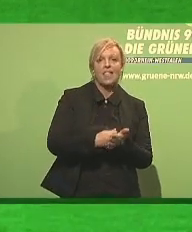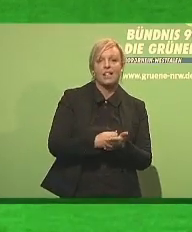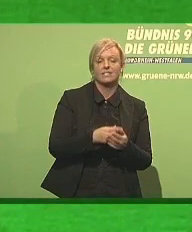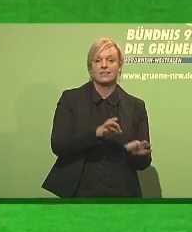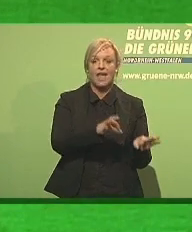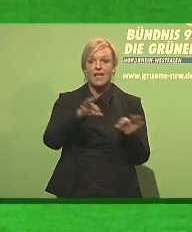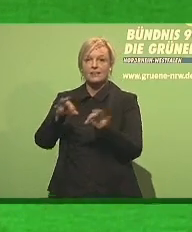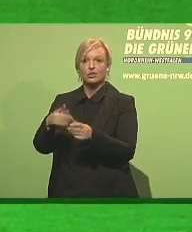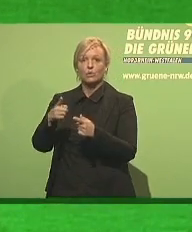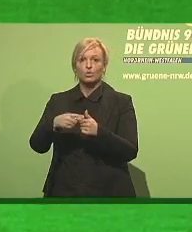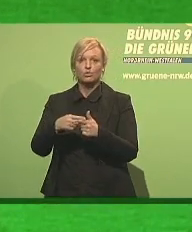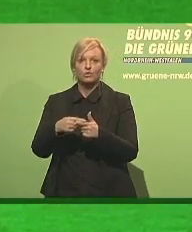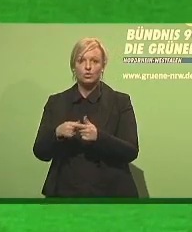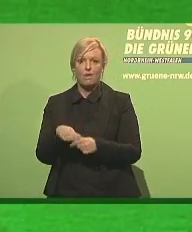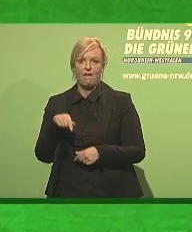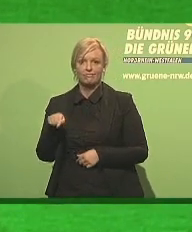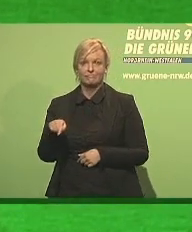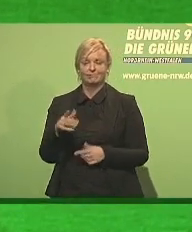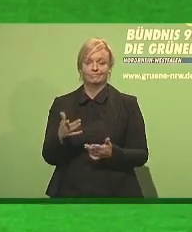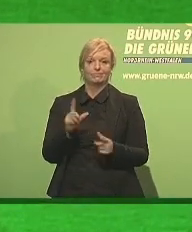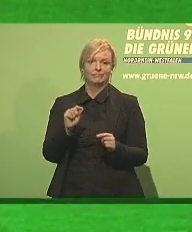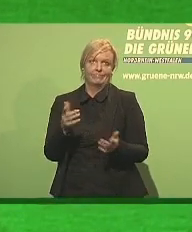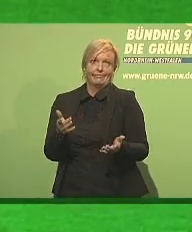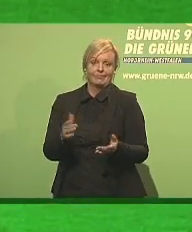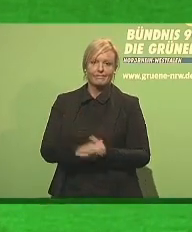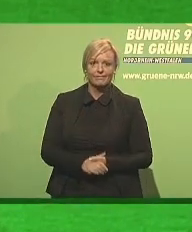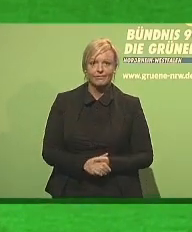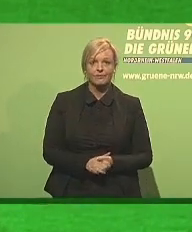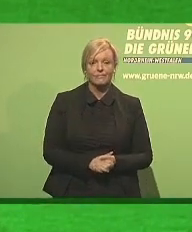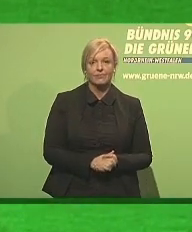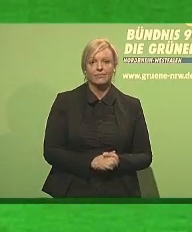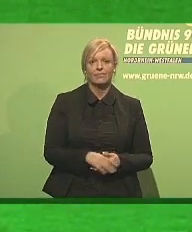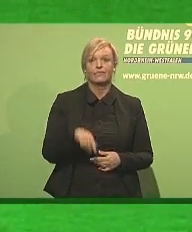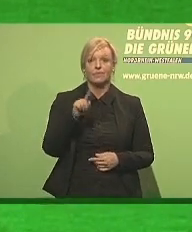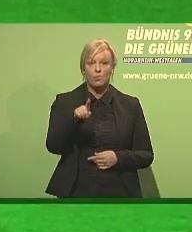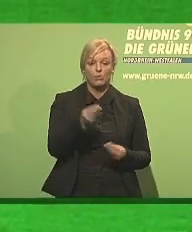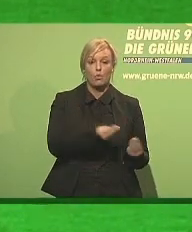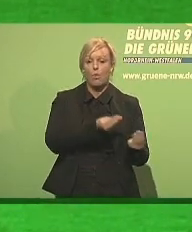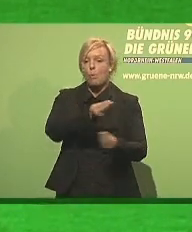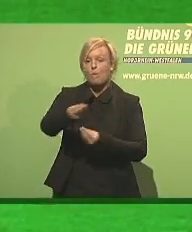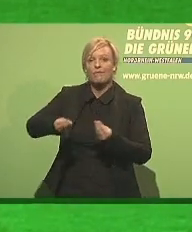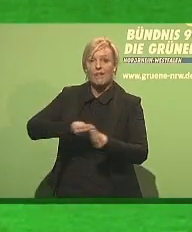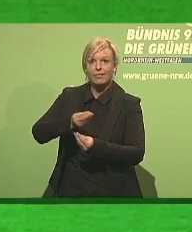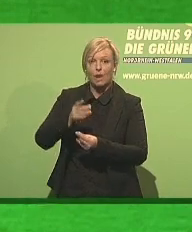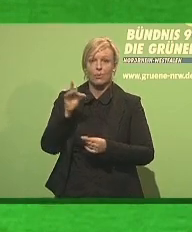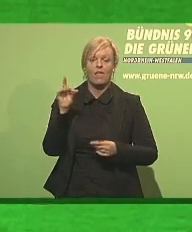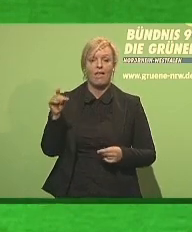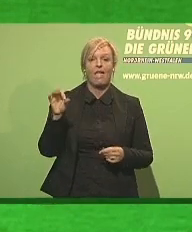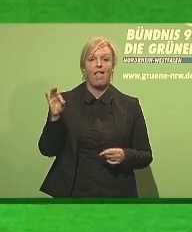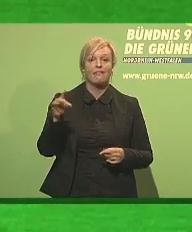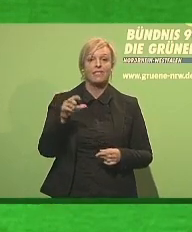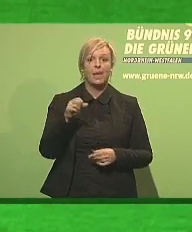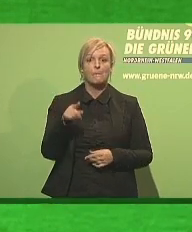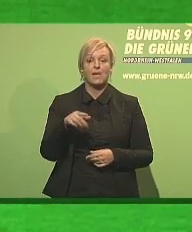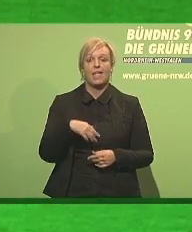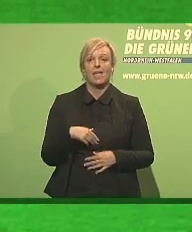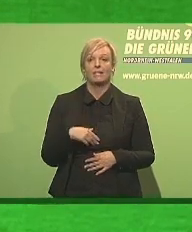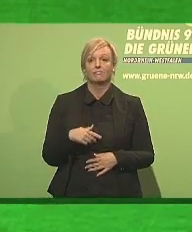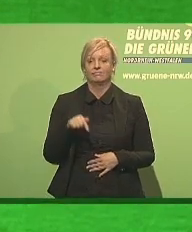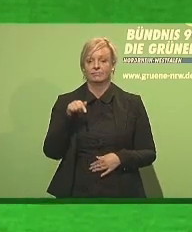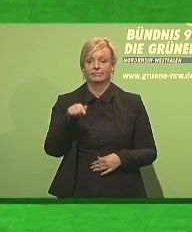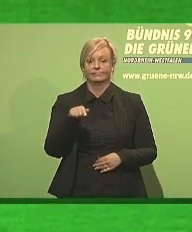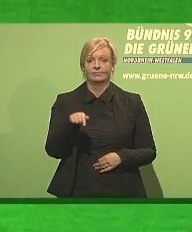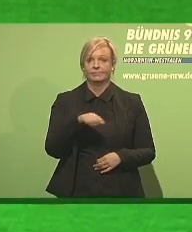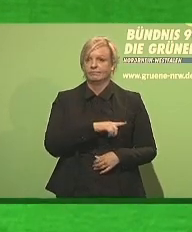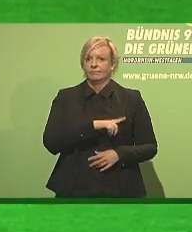Finanztransaktionssteuer des Teufels ist und weil eine solche Umverteilung für die FDP wie Blei durch die gelbe